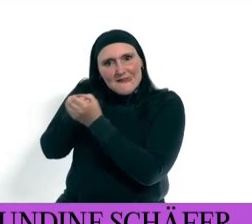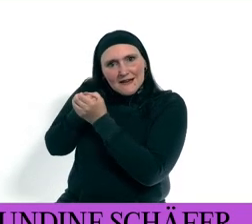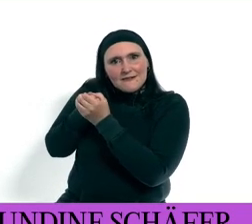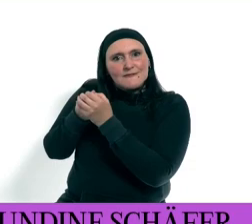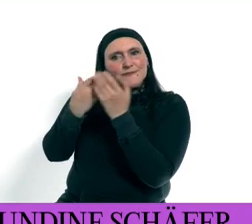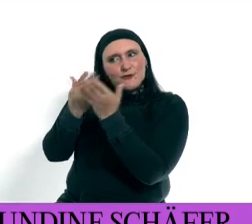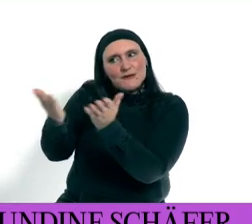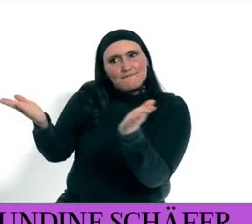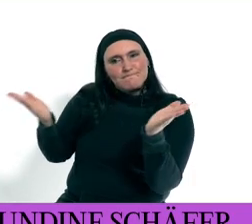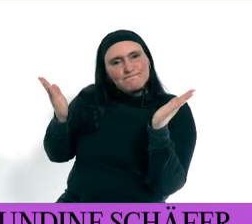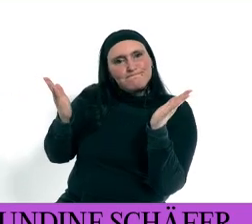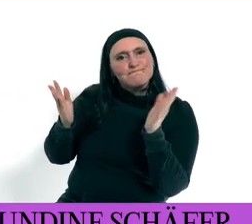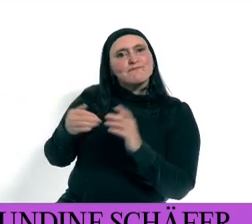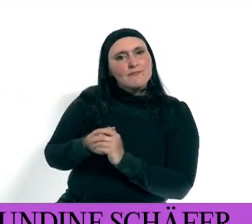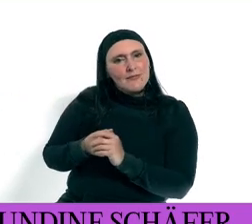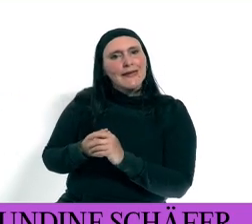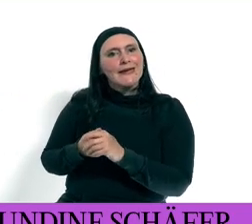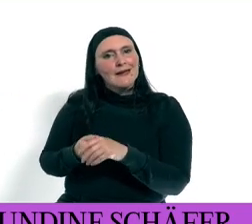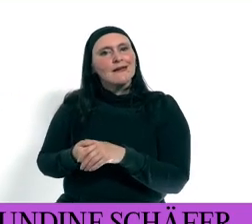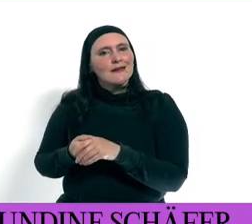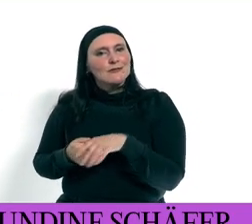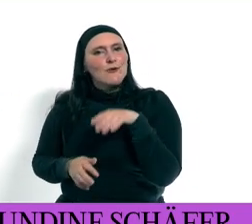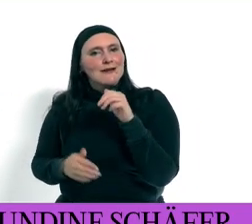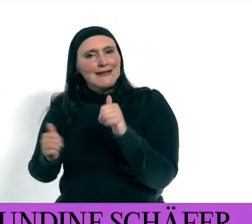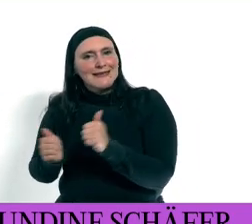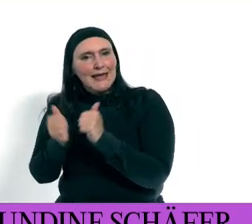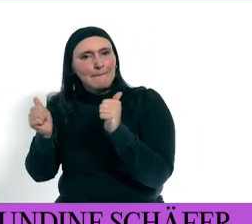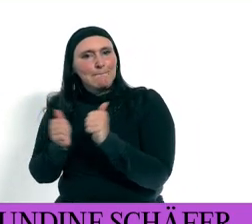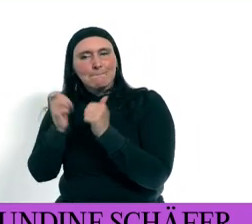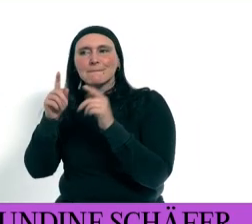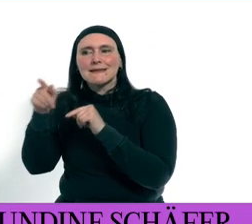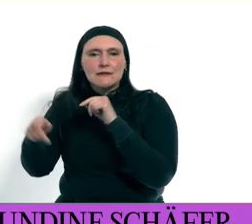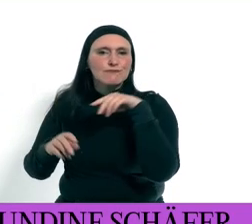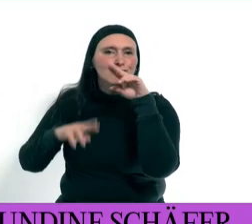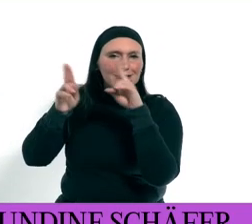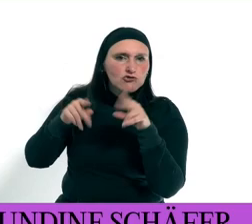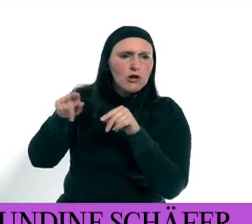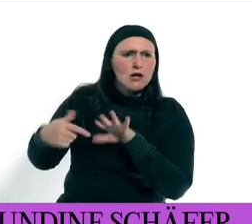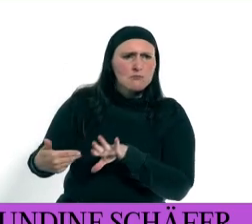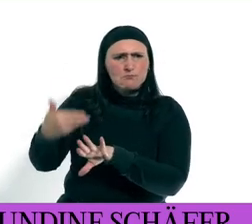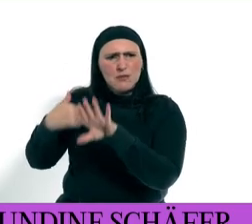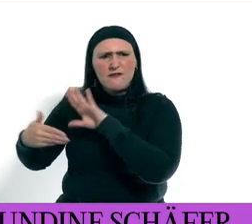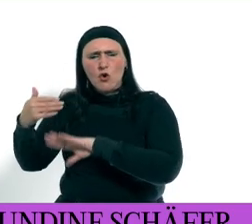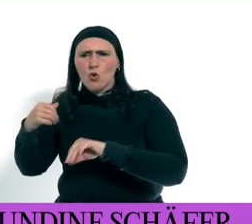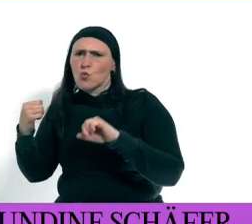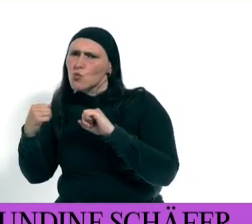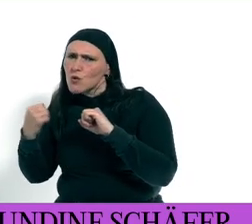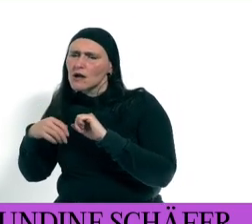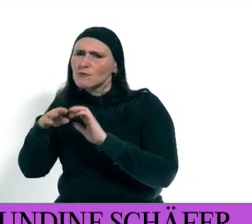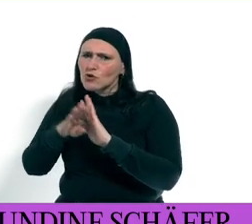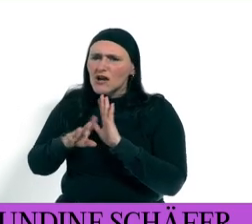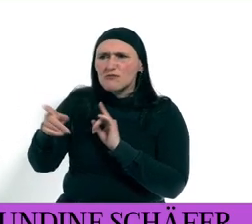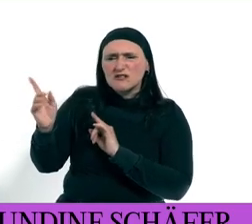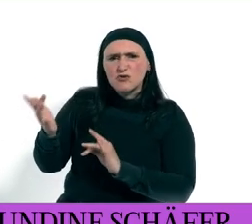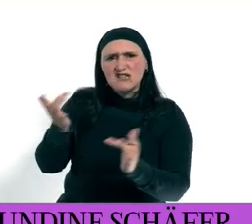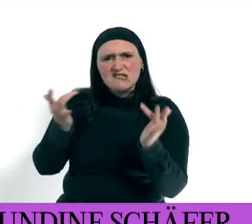Viewing angeboten bei internationalen Begegnungen. Und wir haben das quasi